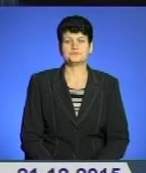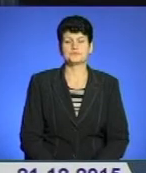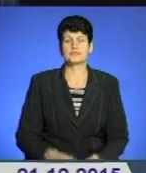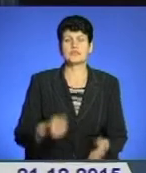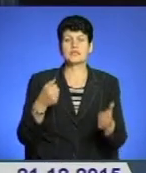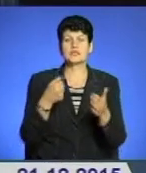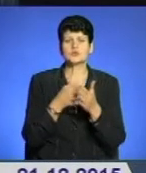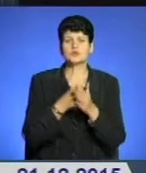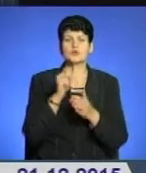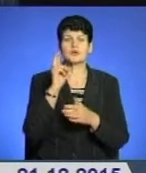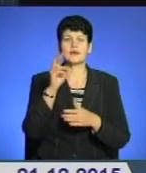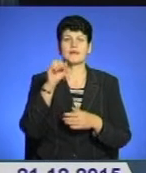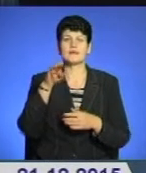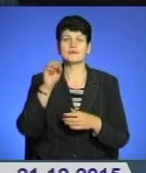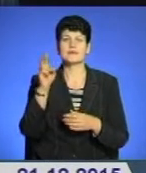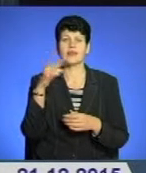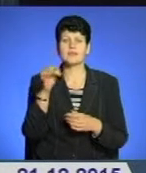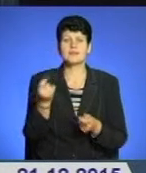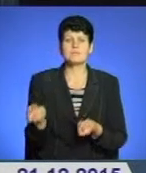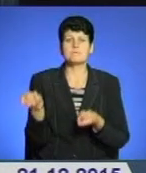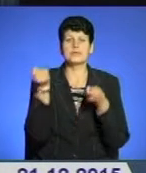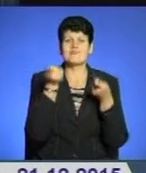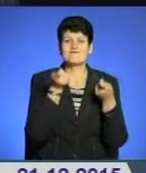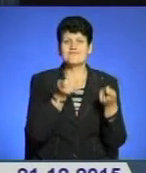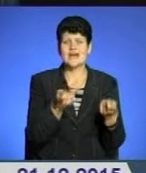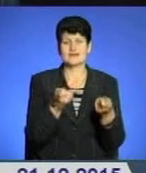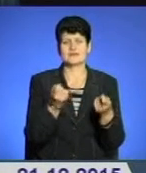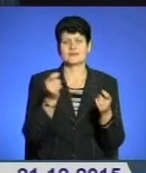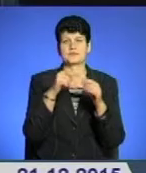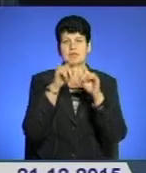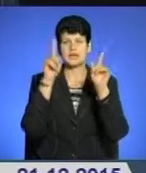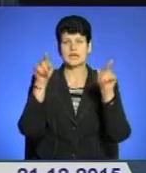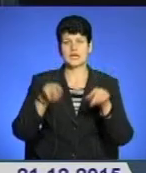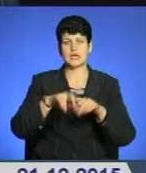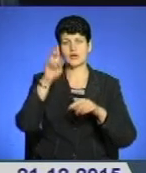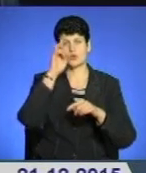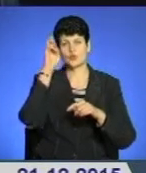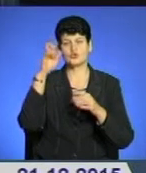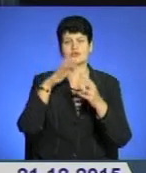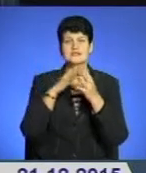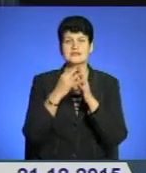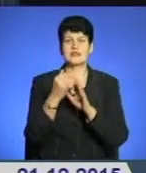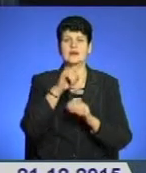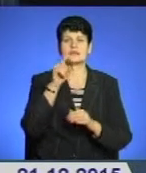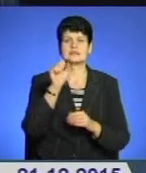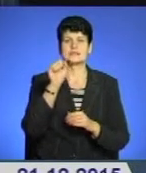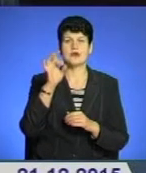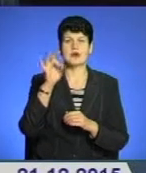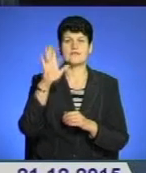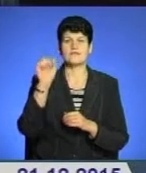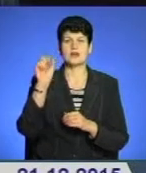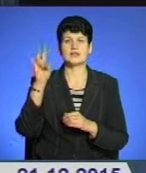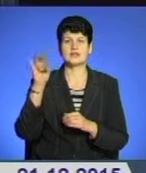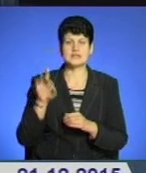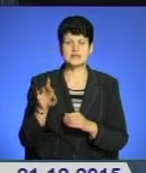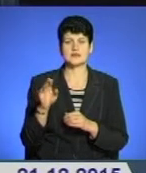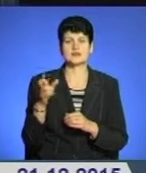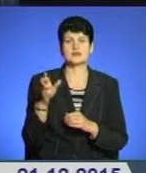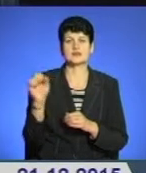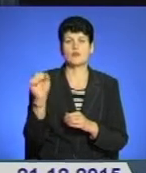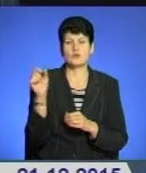До архікатедрального собору в Тернополі прибула чудотворна ікона із Марійського духовного центру, що у селі Зарваниці Тербулянського району. Ікона відома